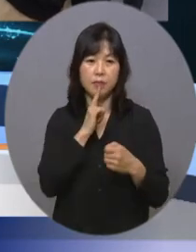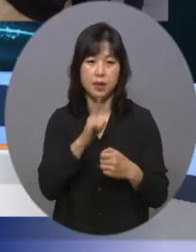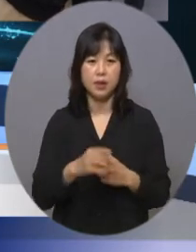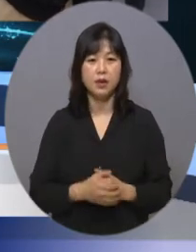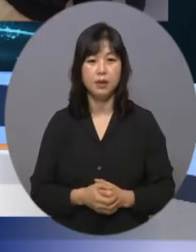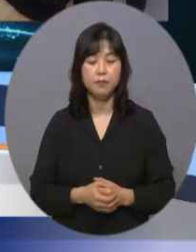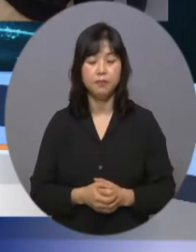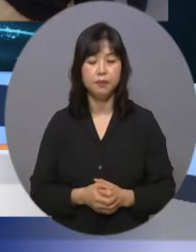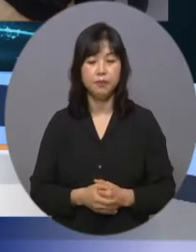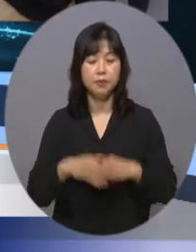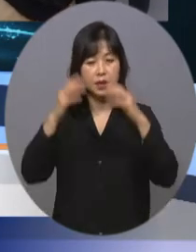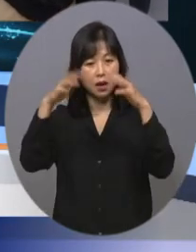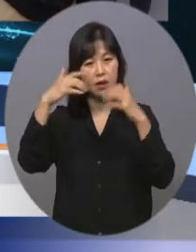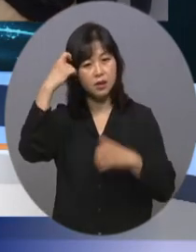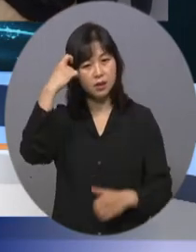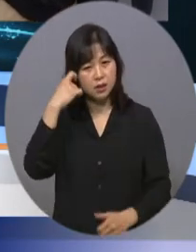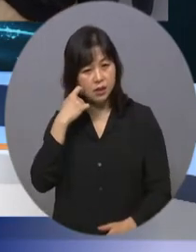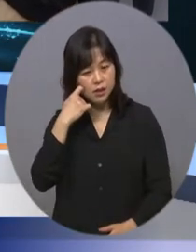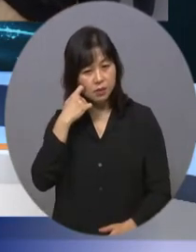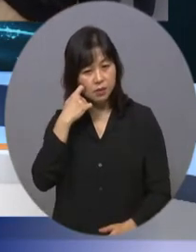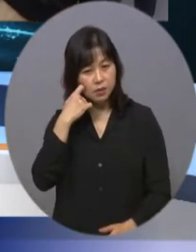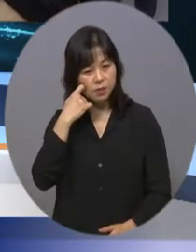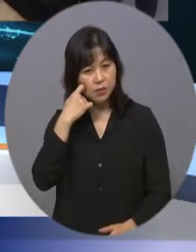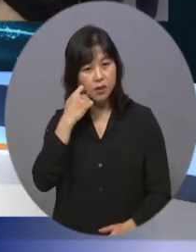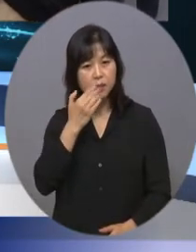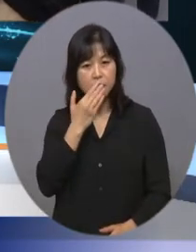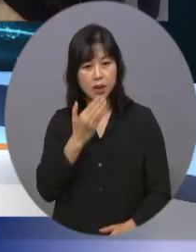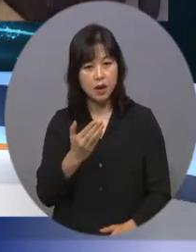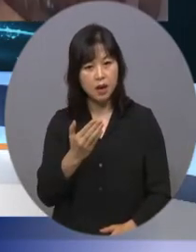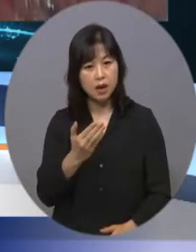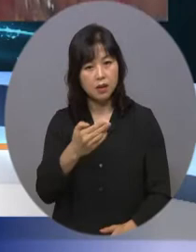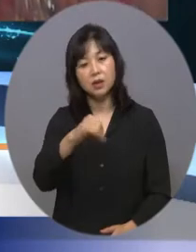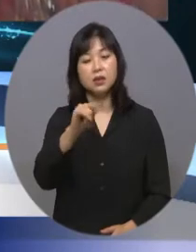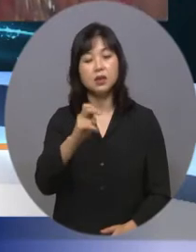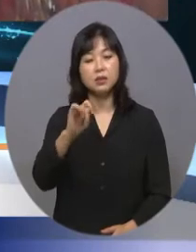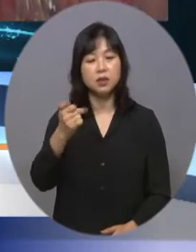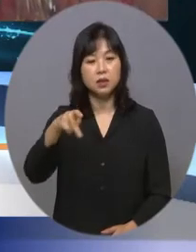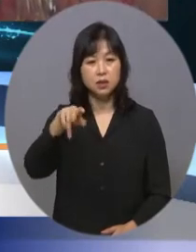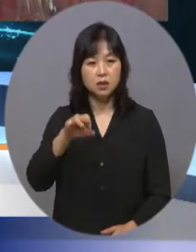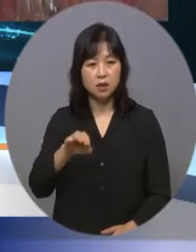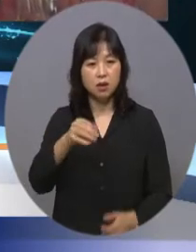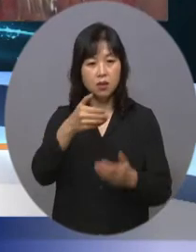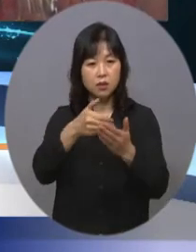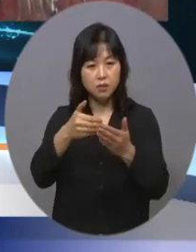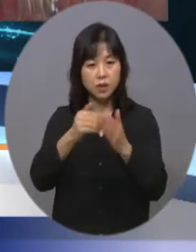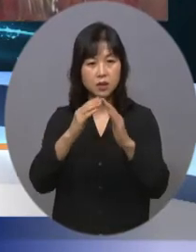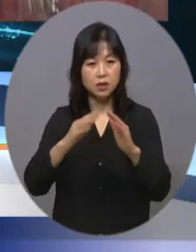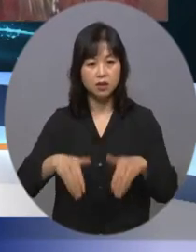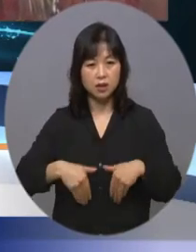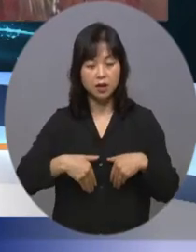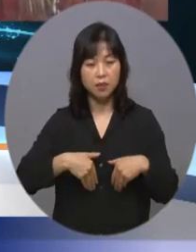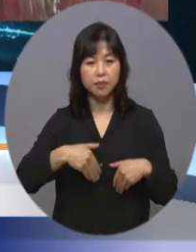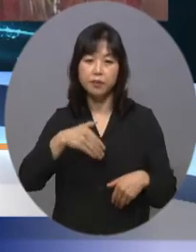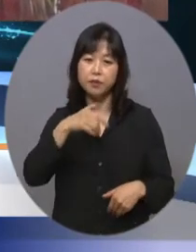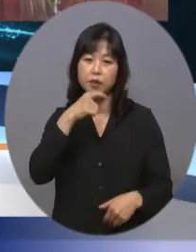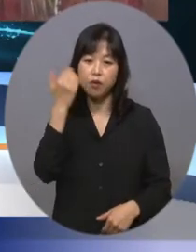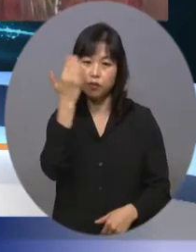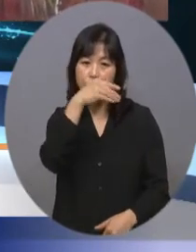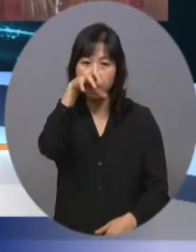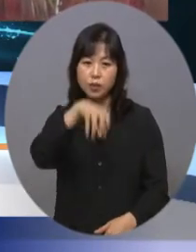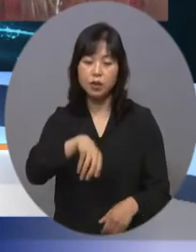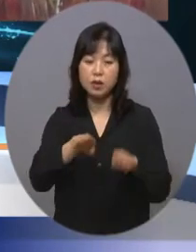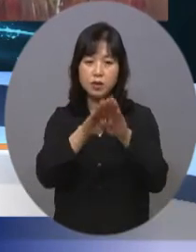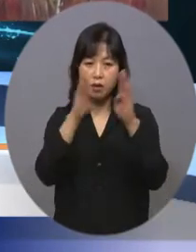가을의 향기를 만끽할 수 있는 목천 심은경 화백의 초대전이 전남 여수에서 열리고 있습니다. 이소영 기자가